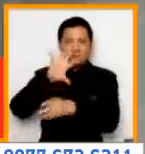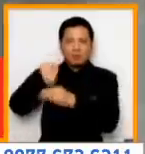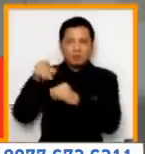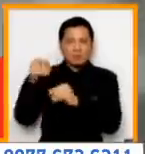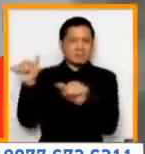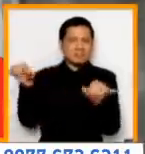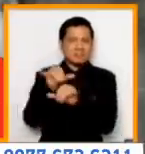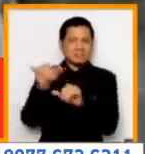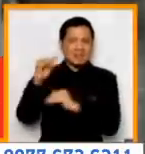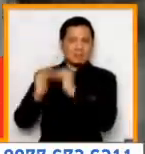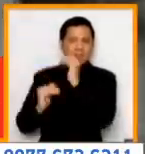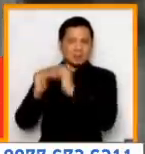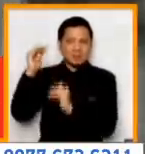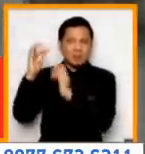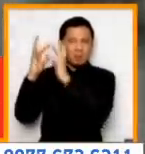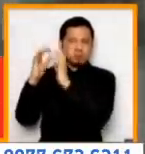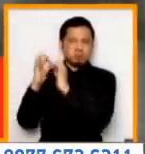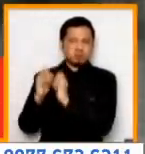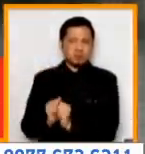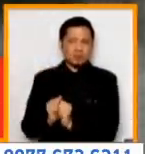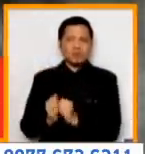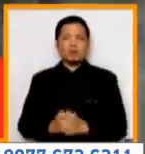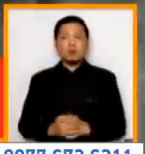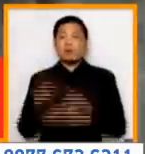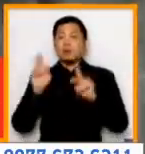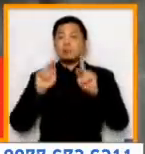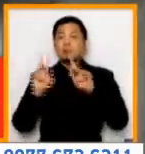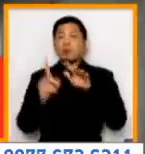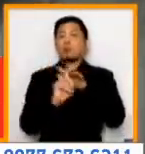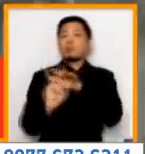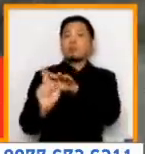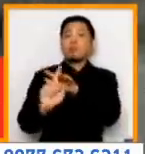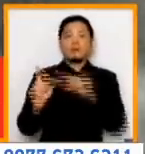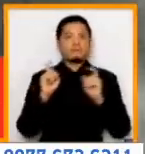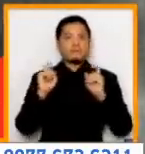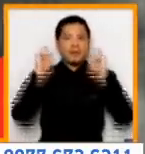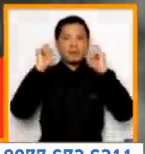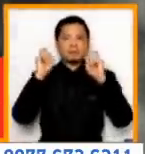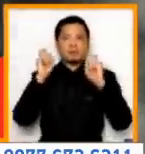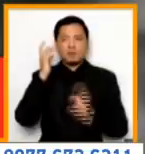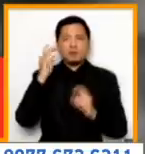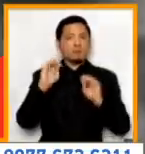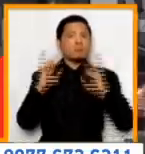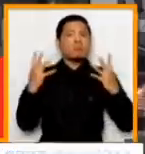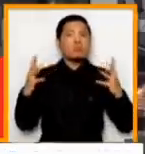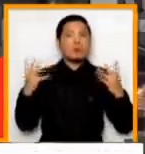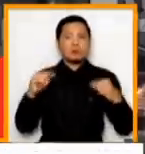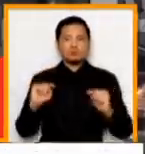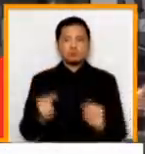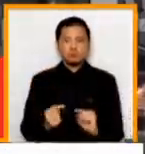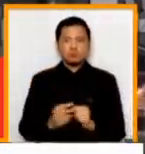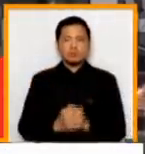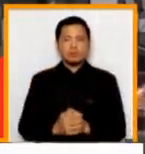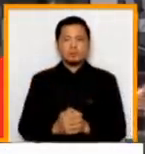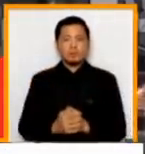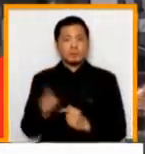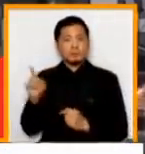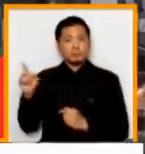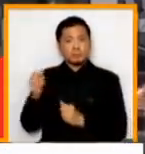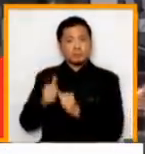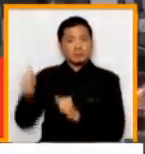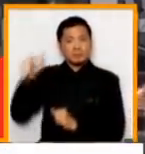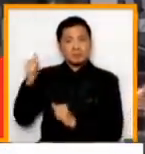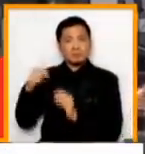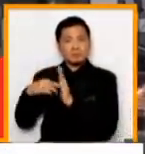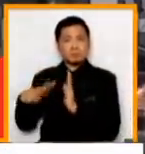Mabilis namang nakalikas ang mga naroon at walang nasawi. Sabi ng Israeli military spokesperson, mayroon umano doong military